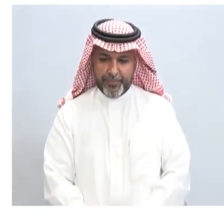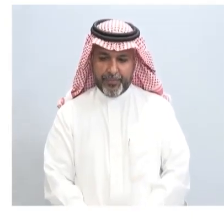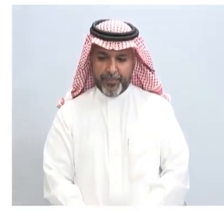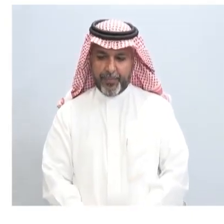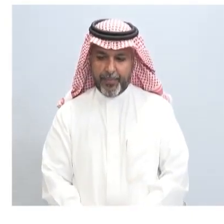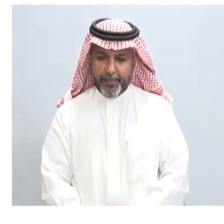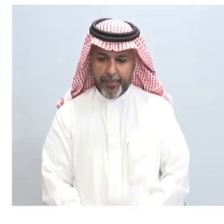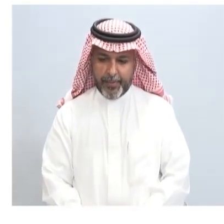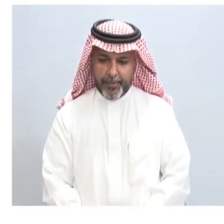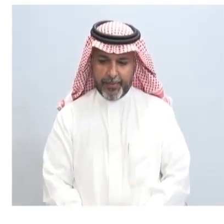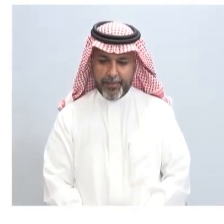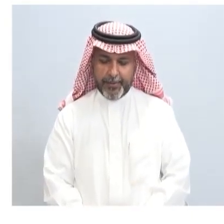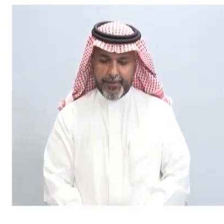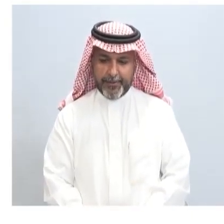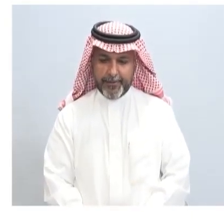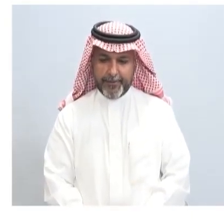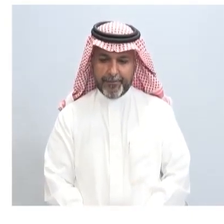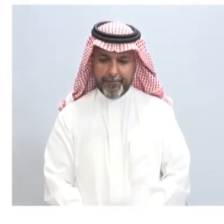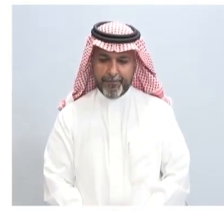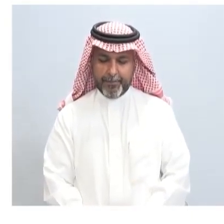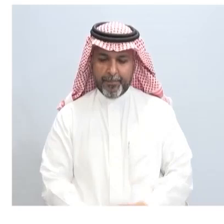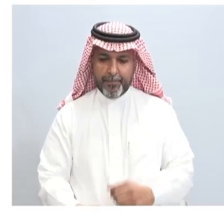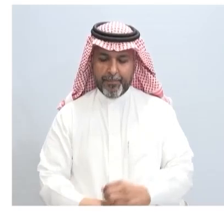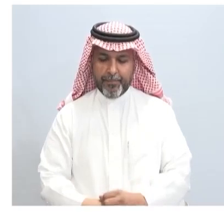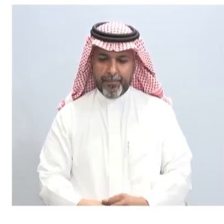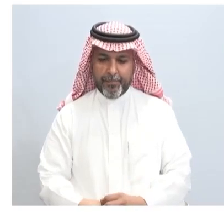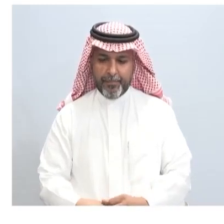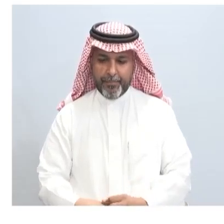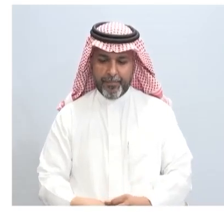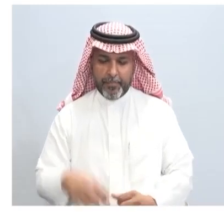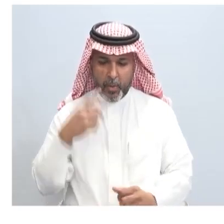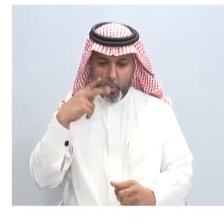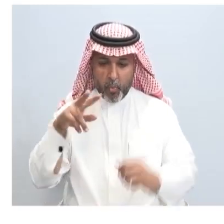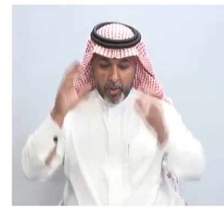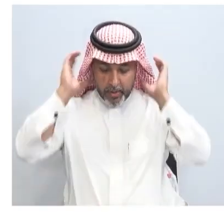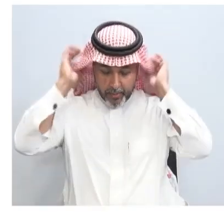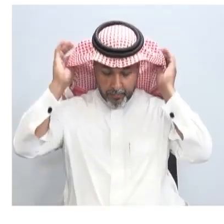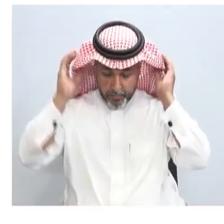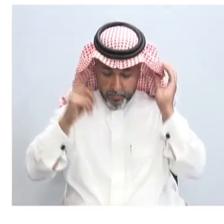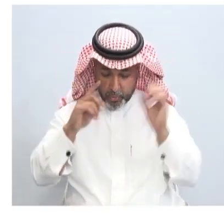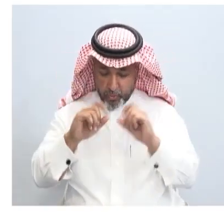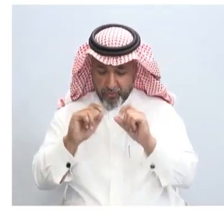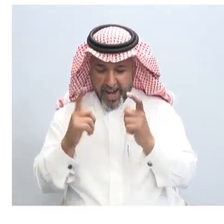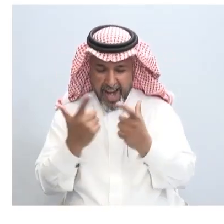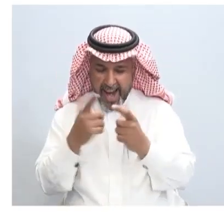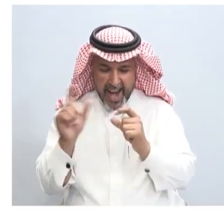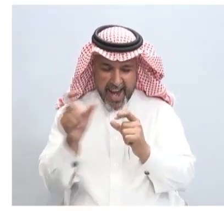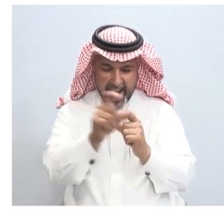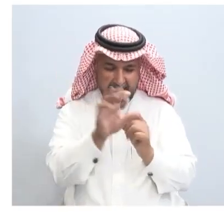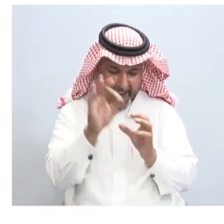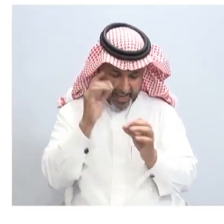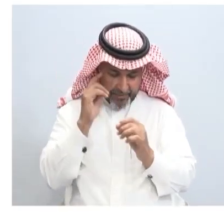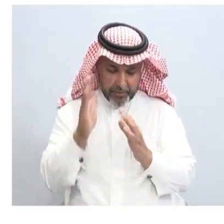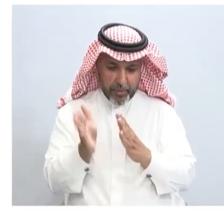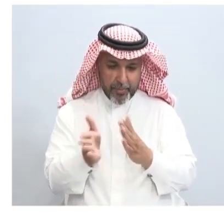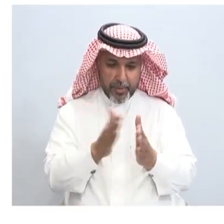العينه فضاء العينه ثم عناصر الحادثه ثم نوجد الاحتمال مثل ما